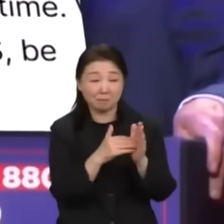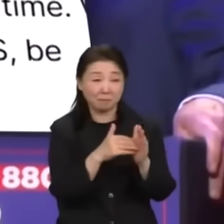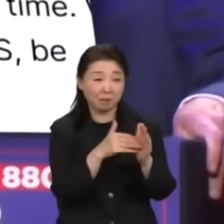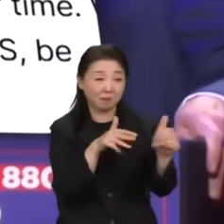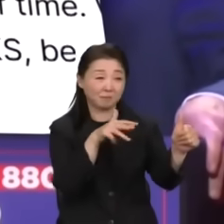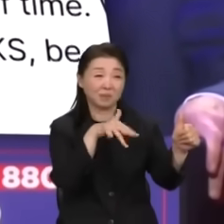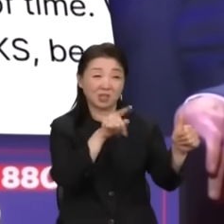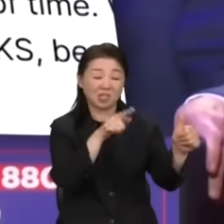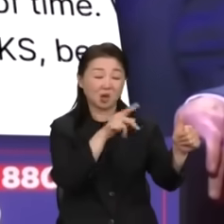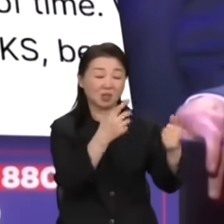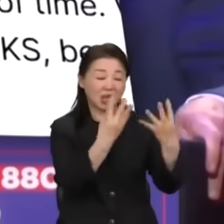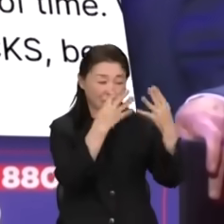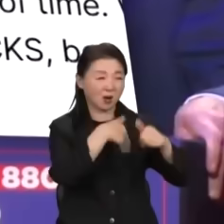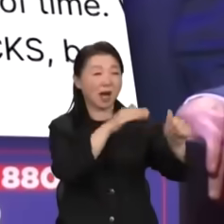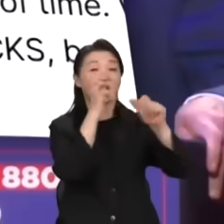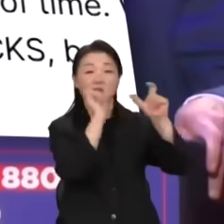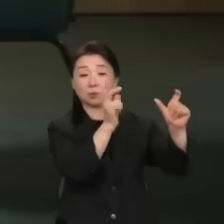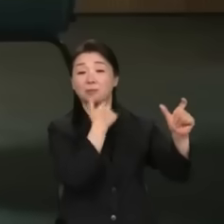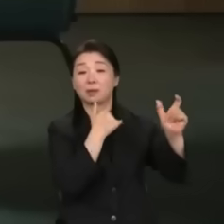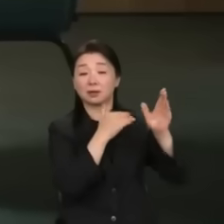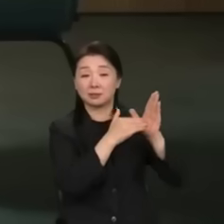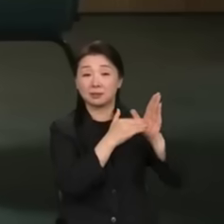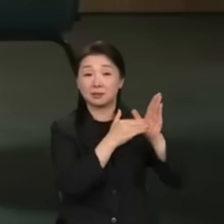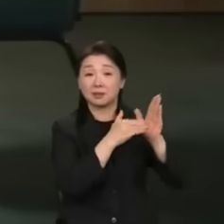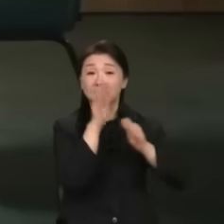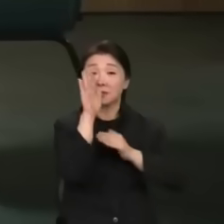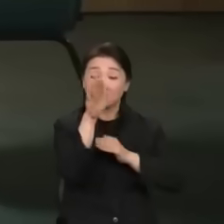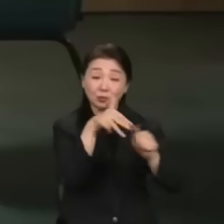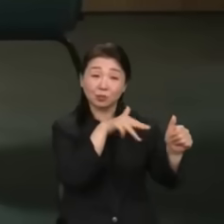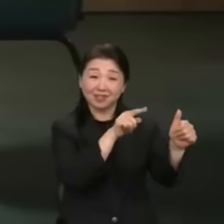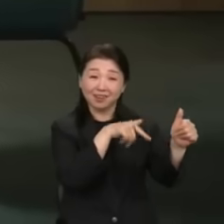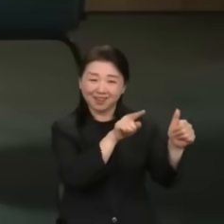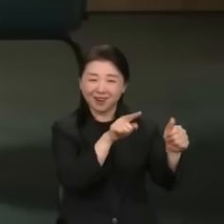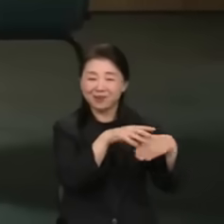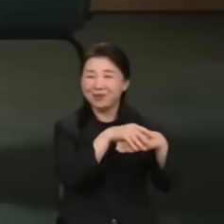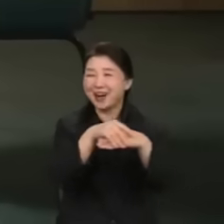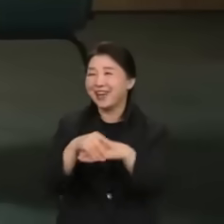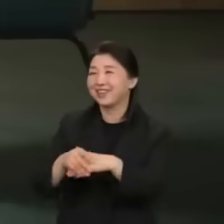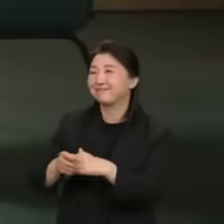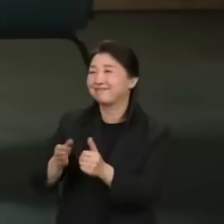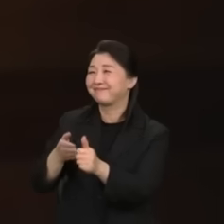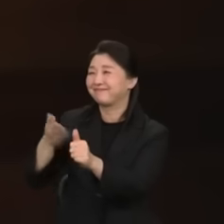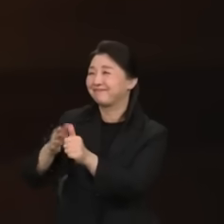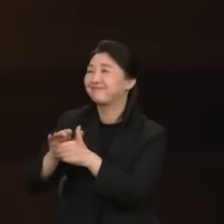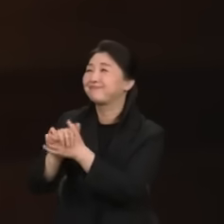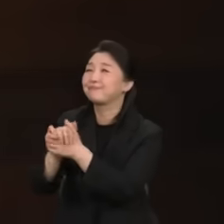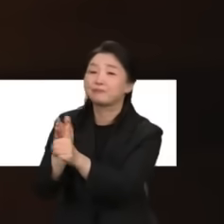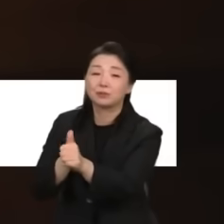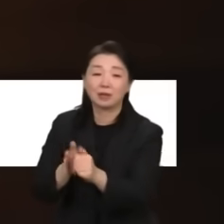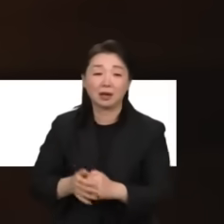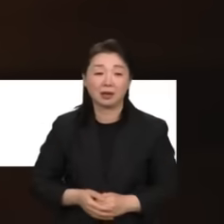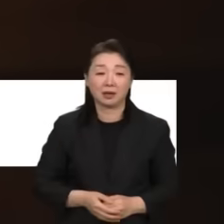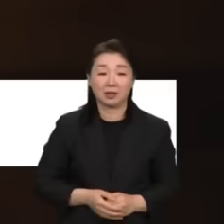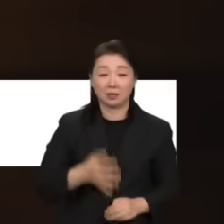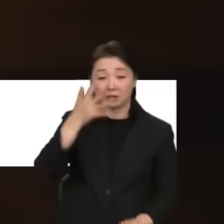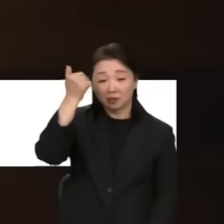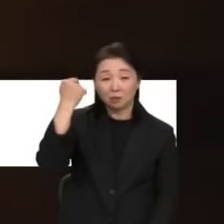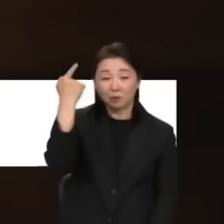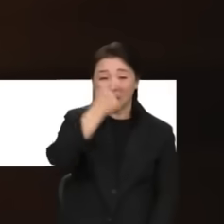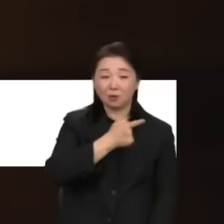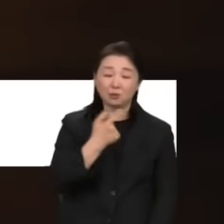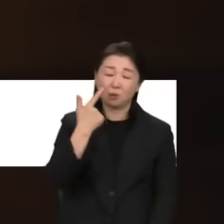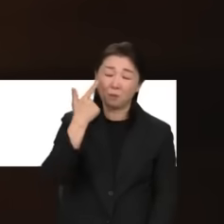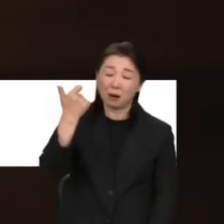갈 거라고 경고한 적이 있습니다. 이후 저커버그는 화해를 시도했고 Donald Trump get up after